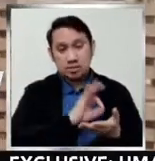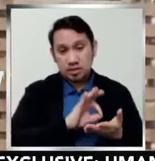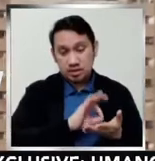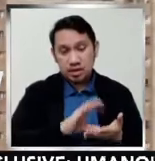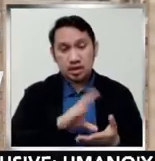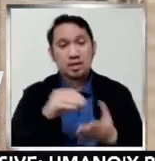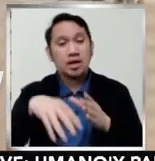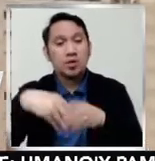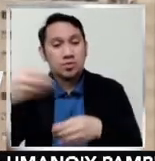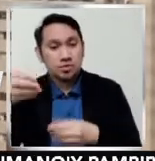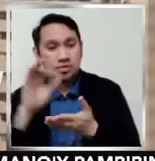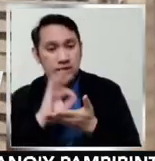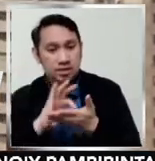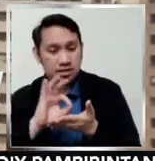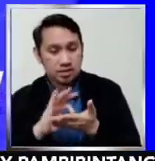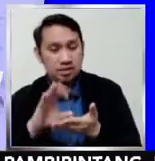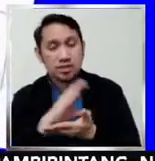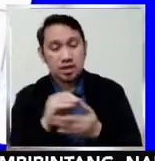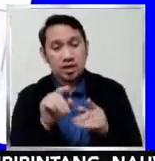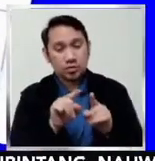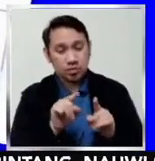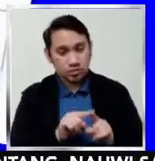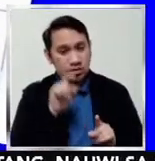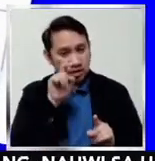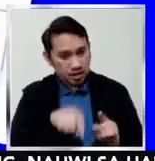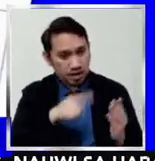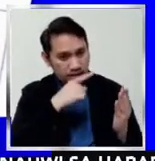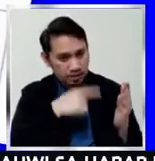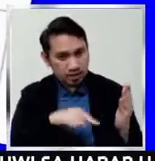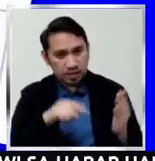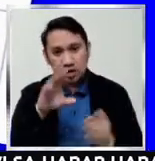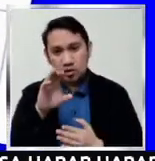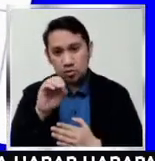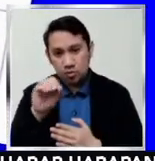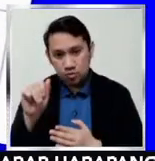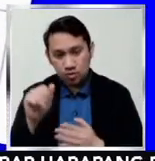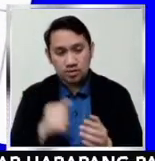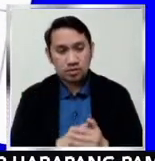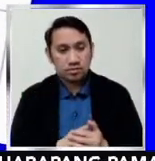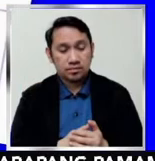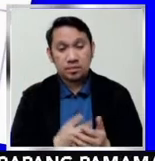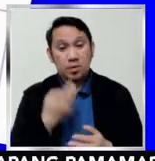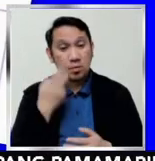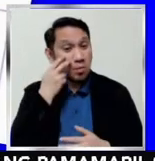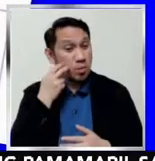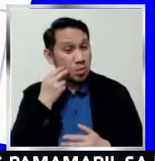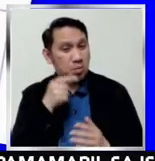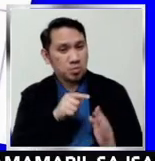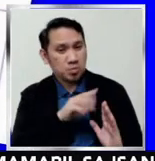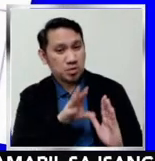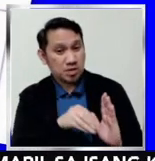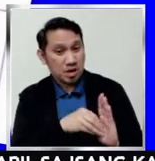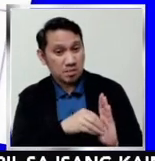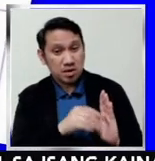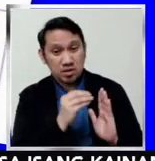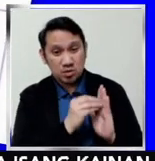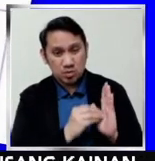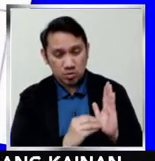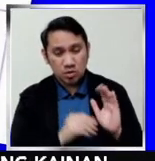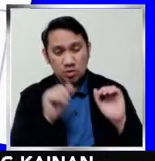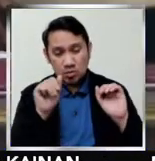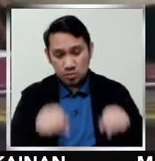silang silipin ng commission on audit. Ang mga krimen daw sa ilalim ng batas na ito ay maaaring habulin sa korte sa loob